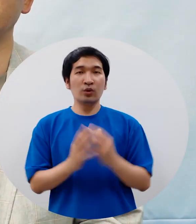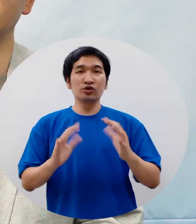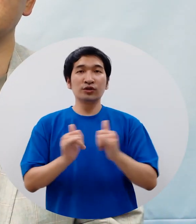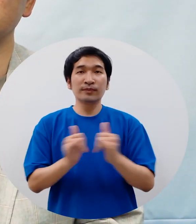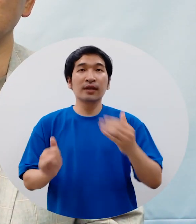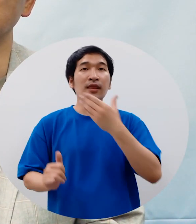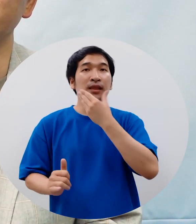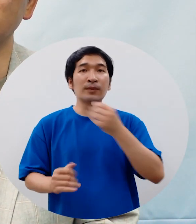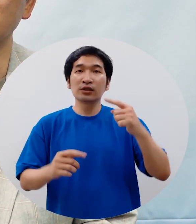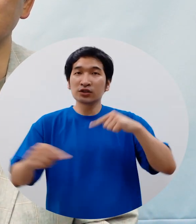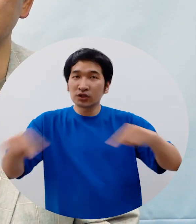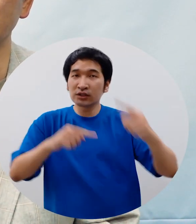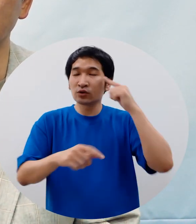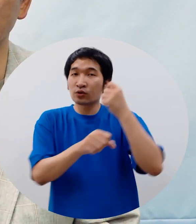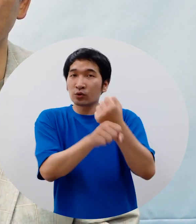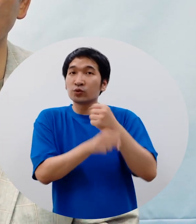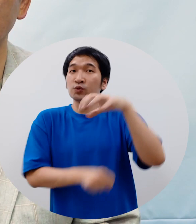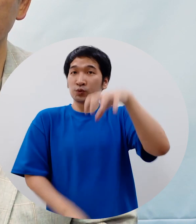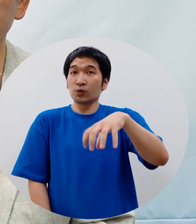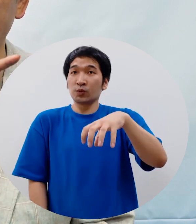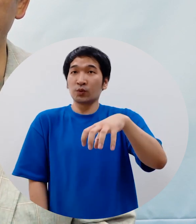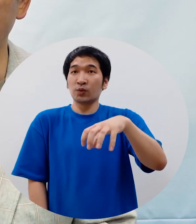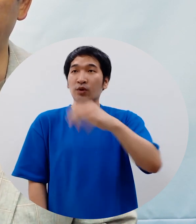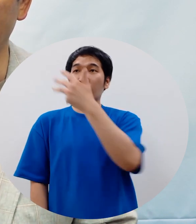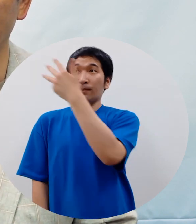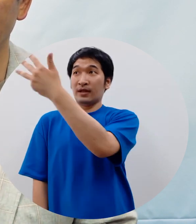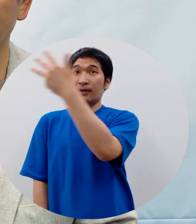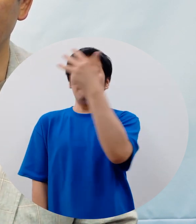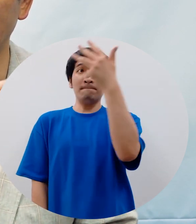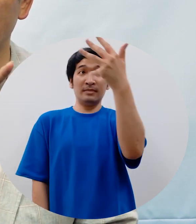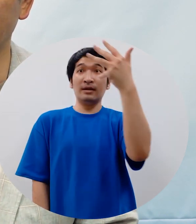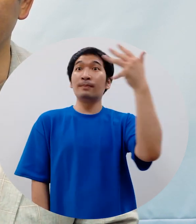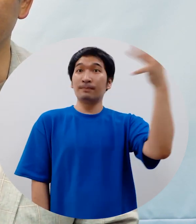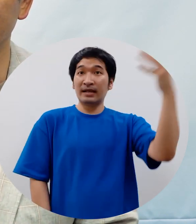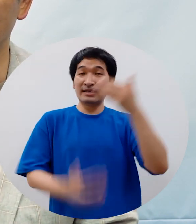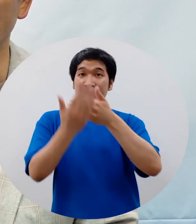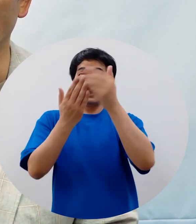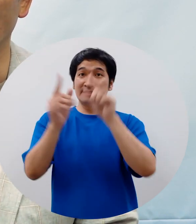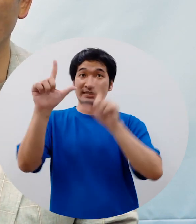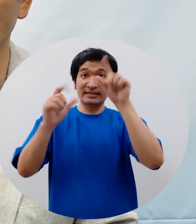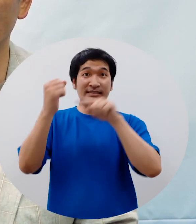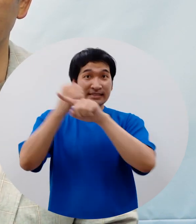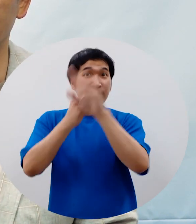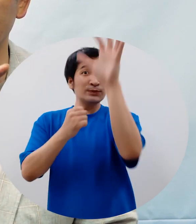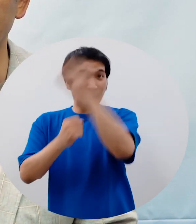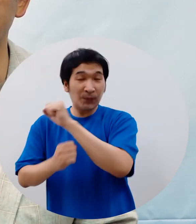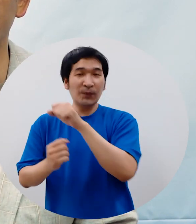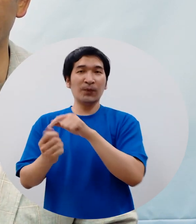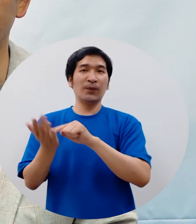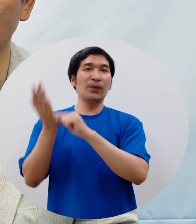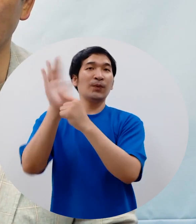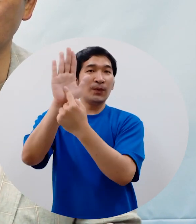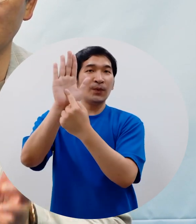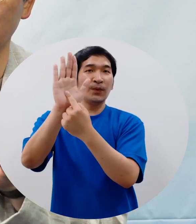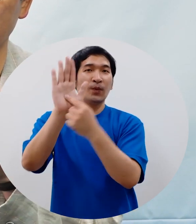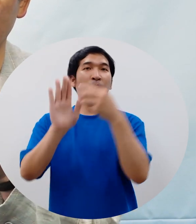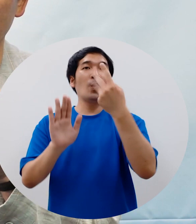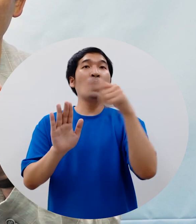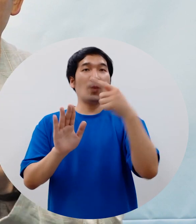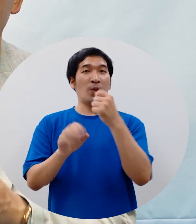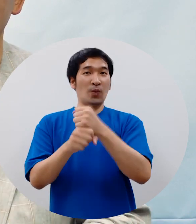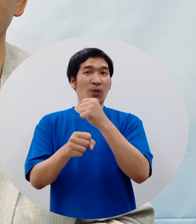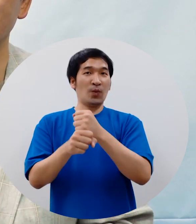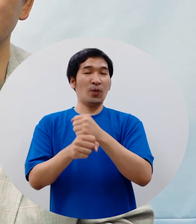박용진이 준비한 그 온국민 행복정치연구소도 그 888이라고 하는 구호를 딱 상징화하는 로고를